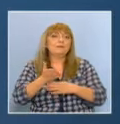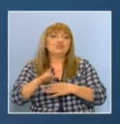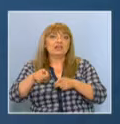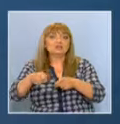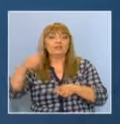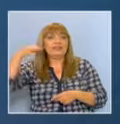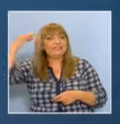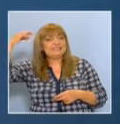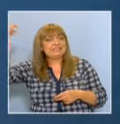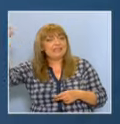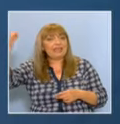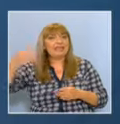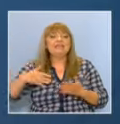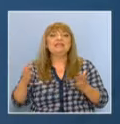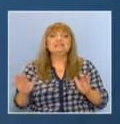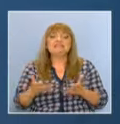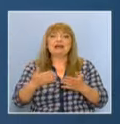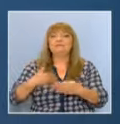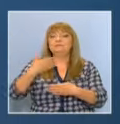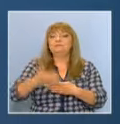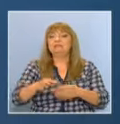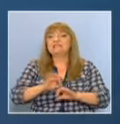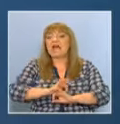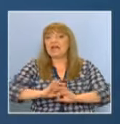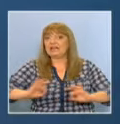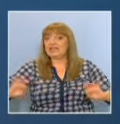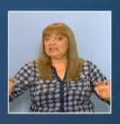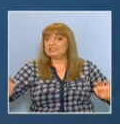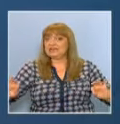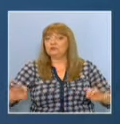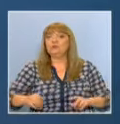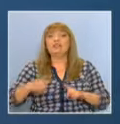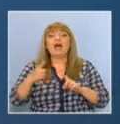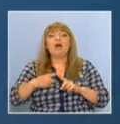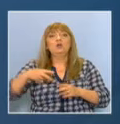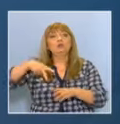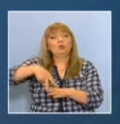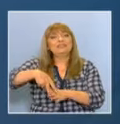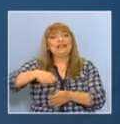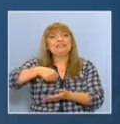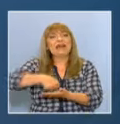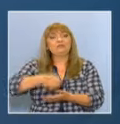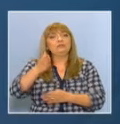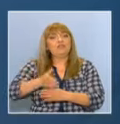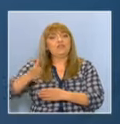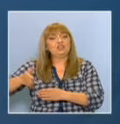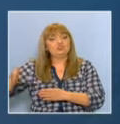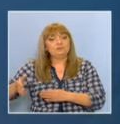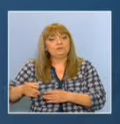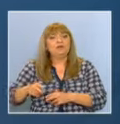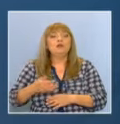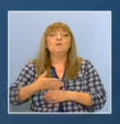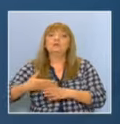стават предпоставки за реализирането на тоталитарните режими. И продължавате до ден днешен, естествено, да има